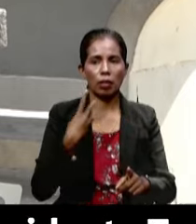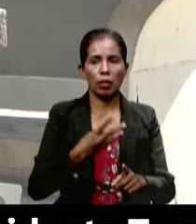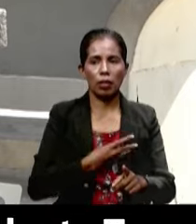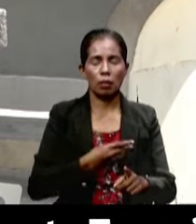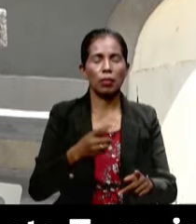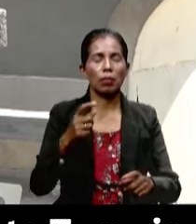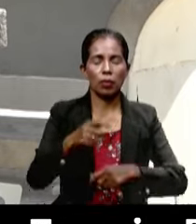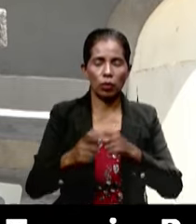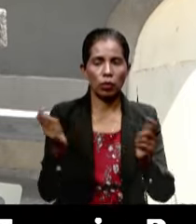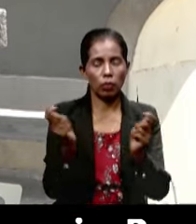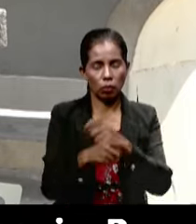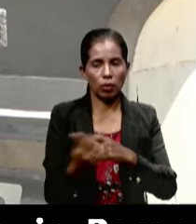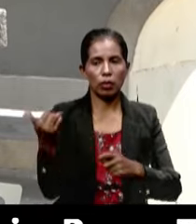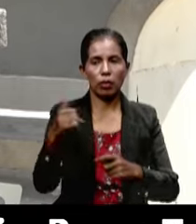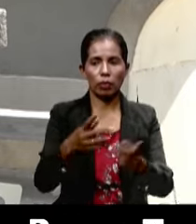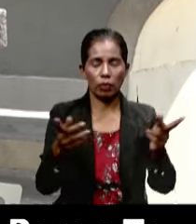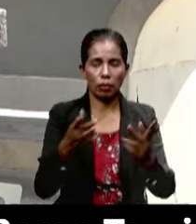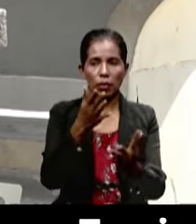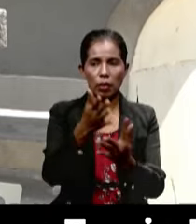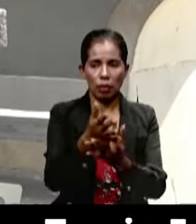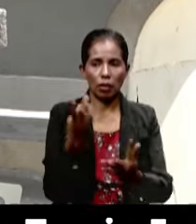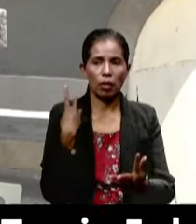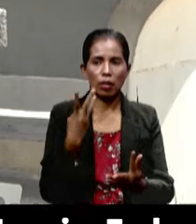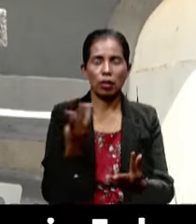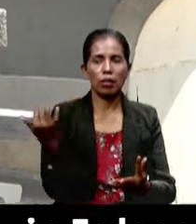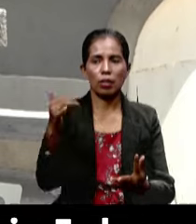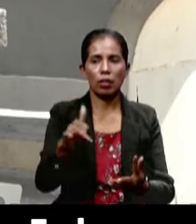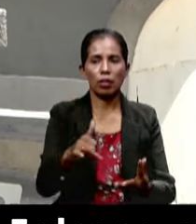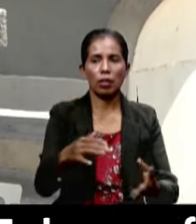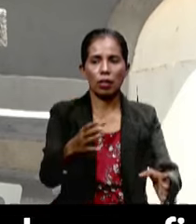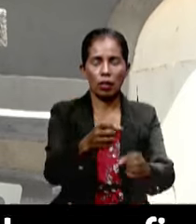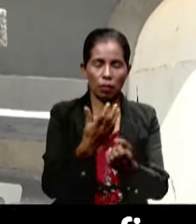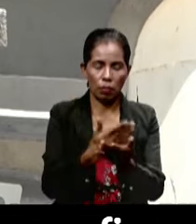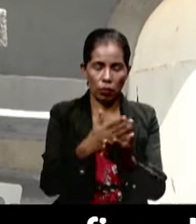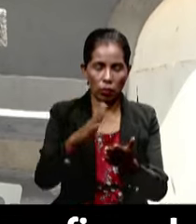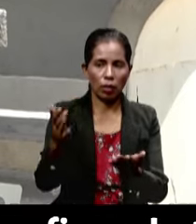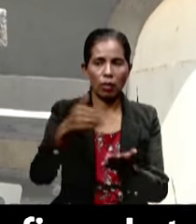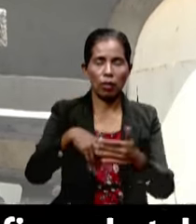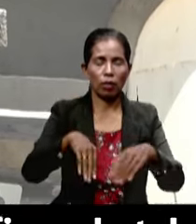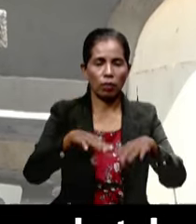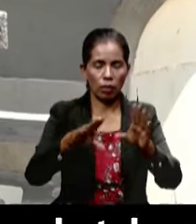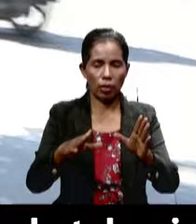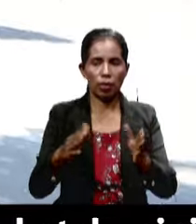senepati tang kami tamai senepati mau kami sirkar kami hola kali udi paham.